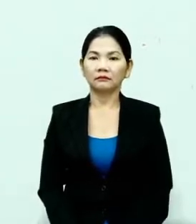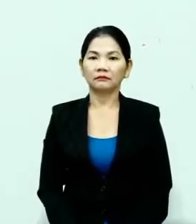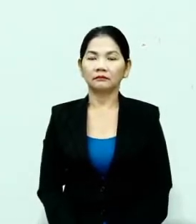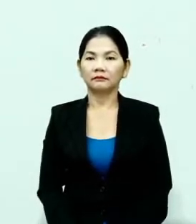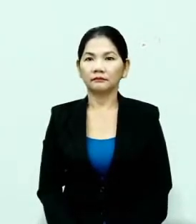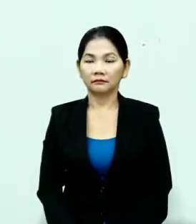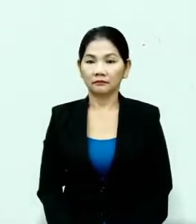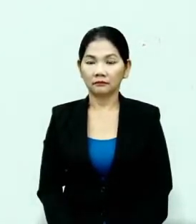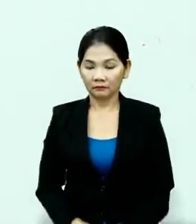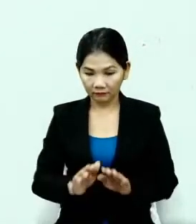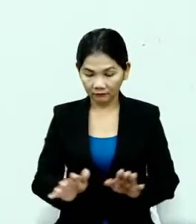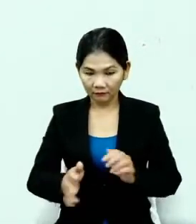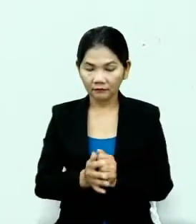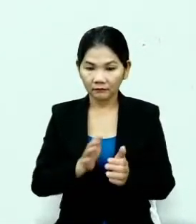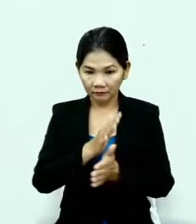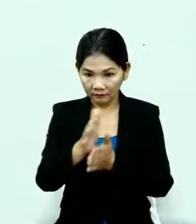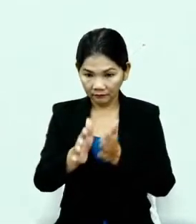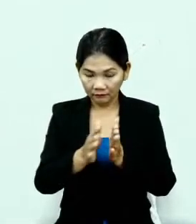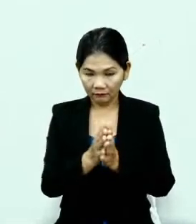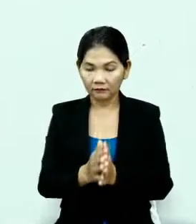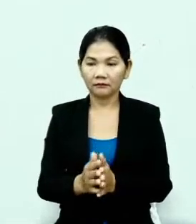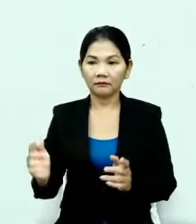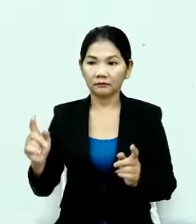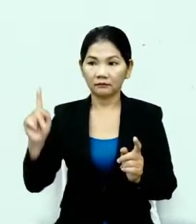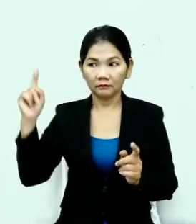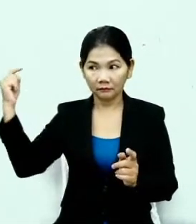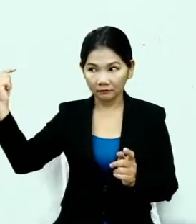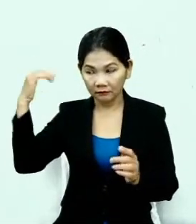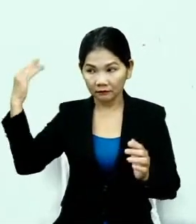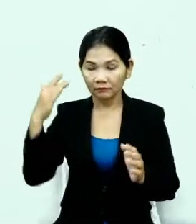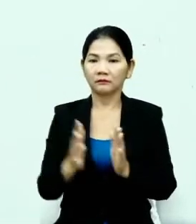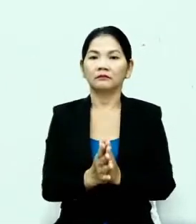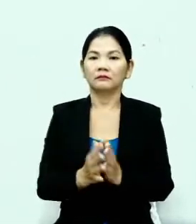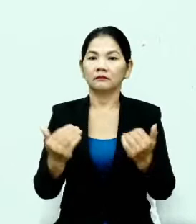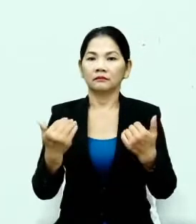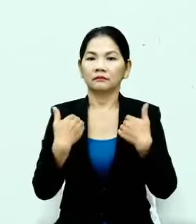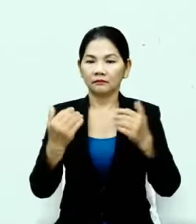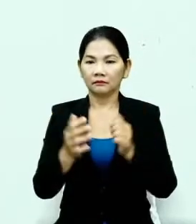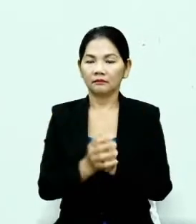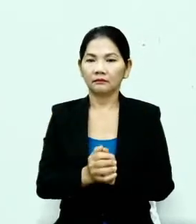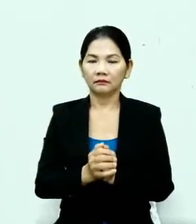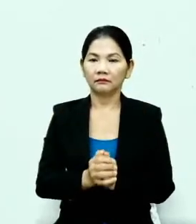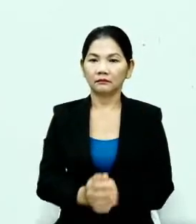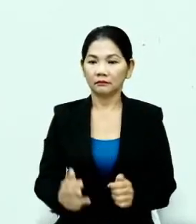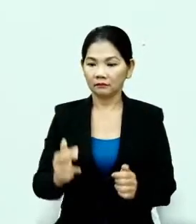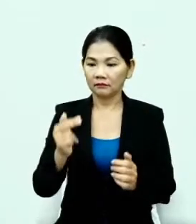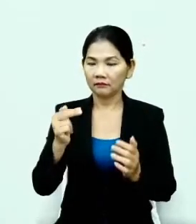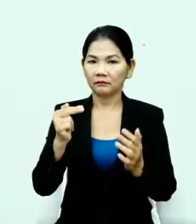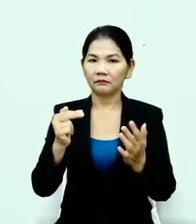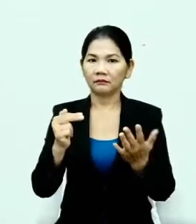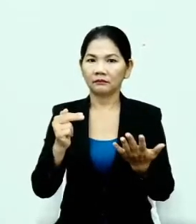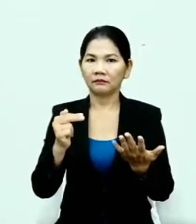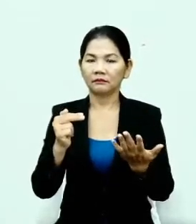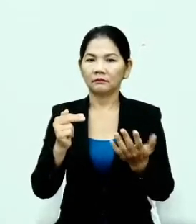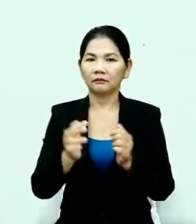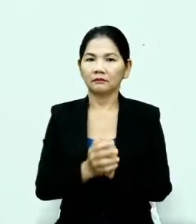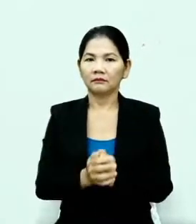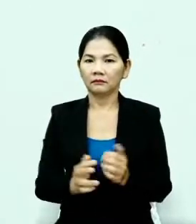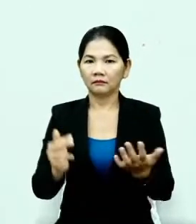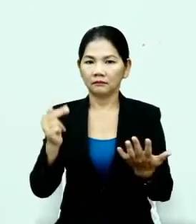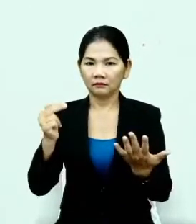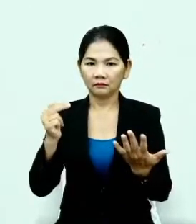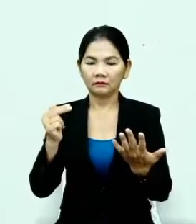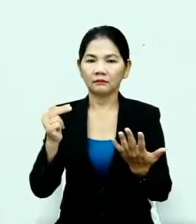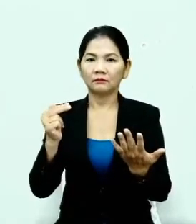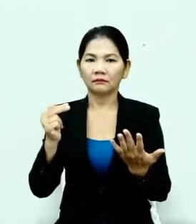cha này cứ ăn cơm rok sạ tứ sạ sạm nâng pịa tôm cha tha tôm miến tôm đai ăn